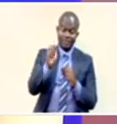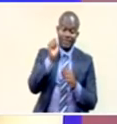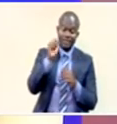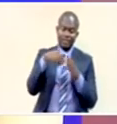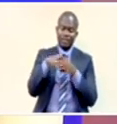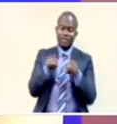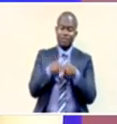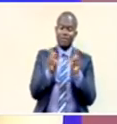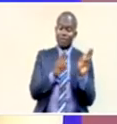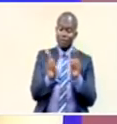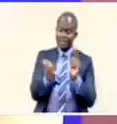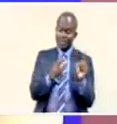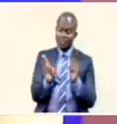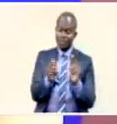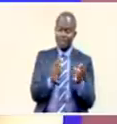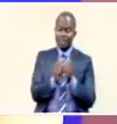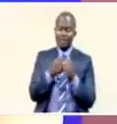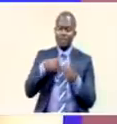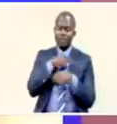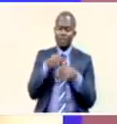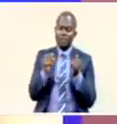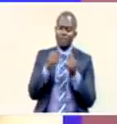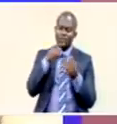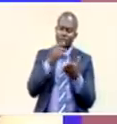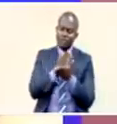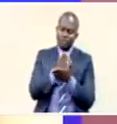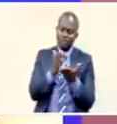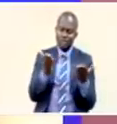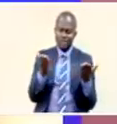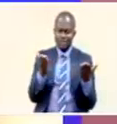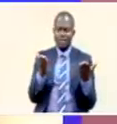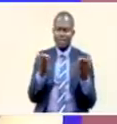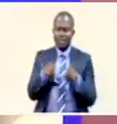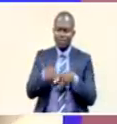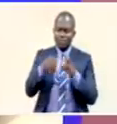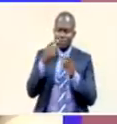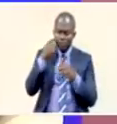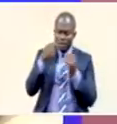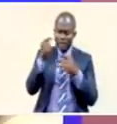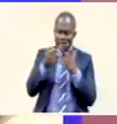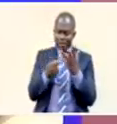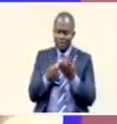nk'uko bisanzwe tugerageza kuvugisha ukuri uko twumva ibintu